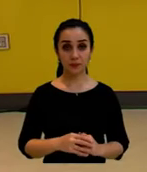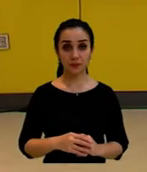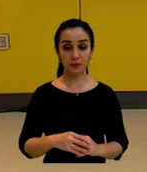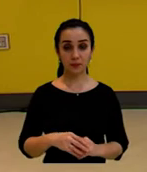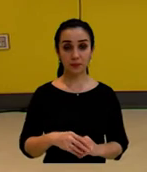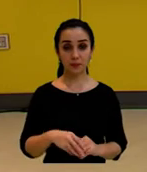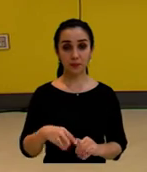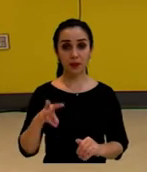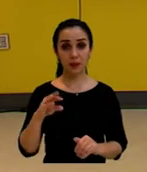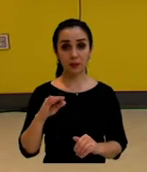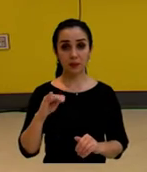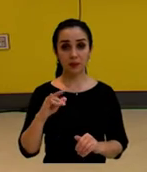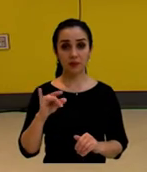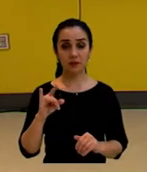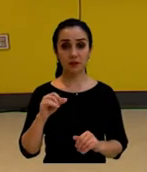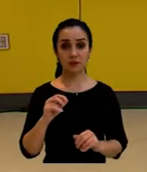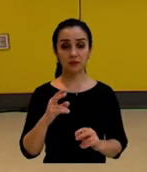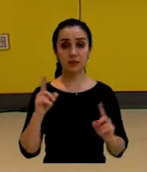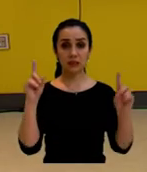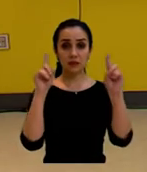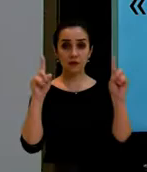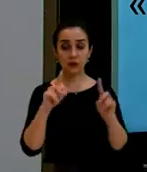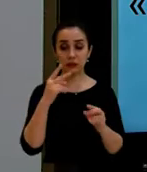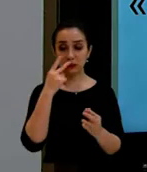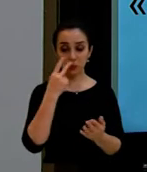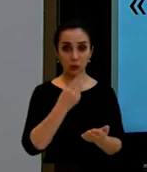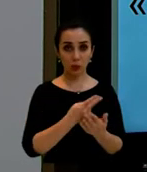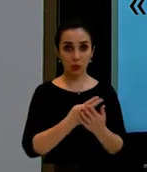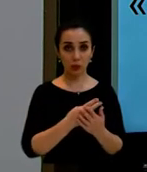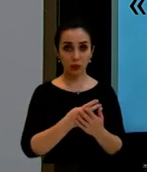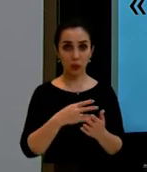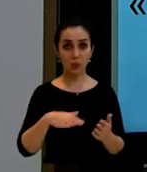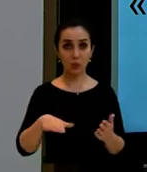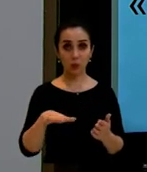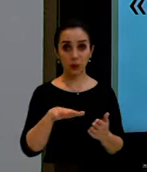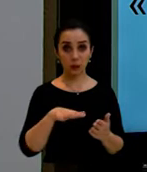Метафора. Посмотрите, какие красивые метафоры. Звезда смотрит в полынью,